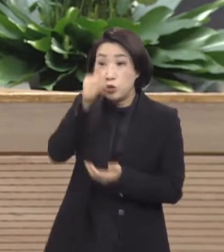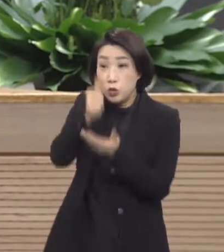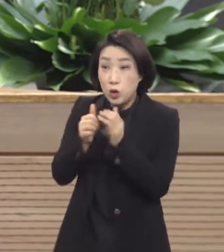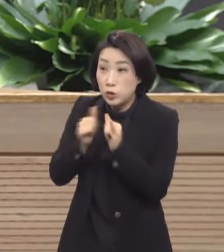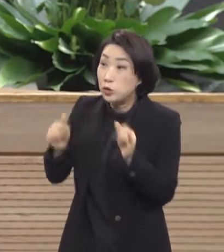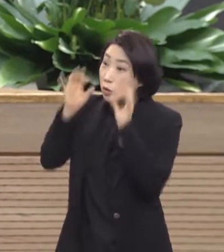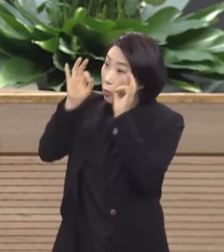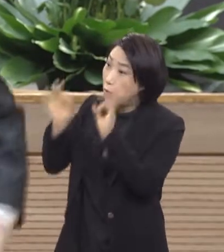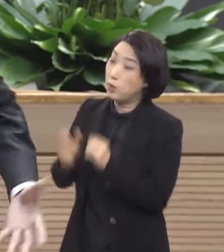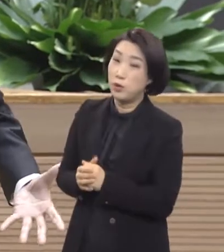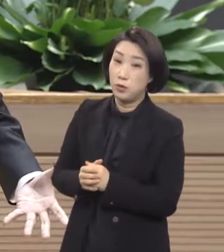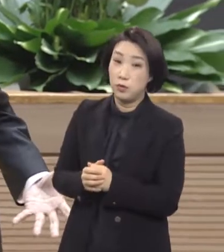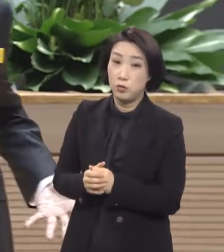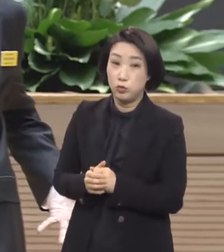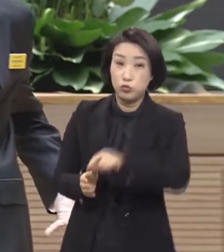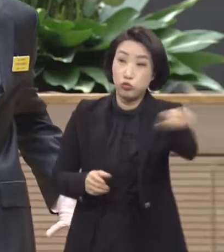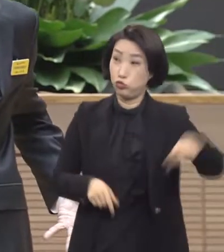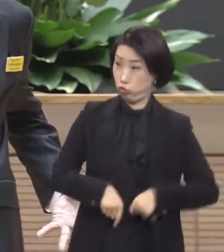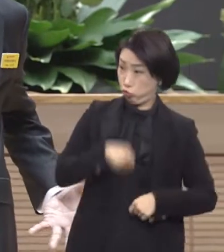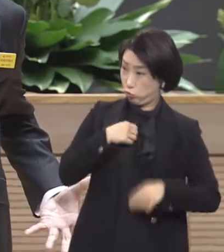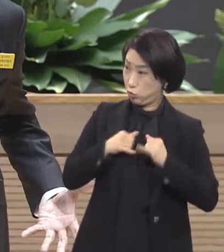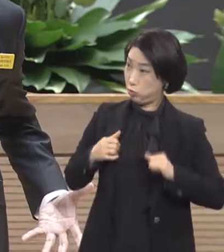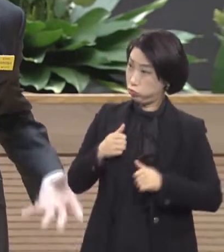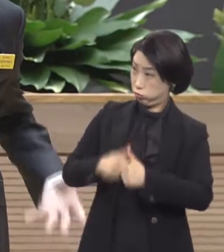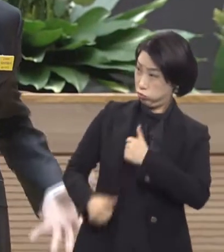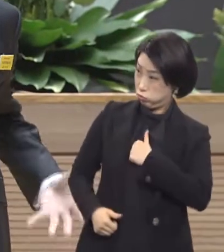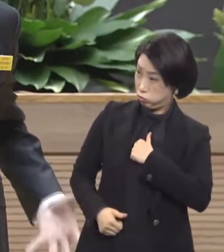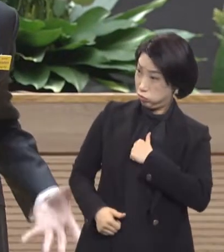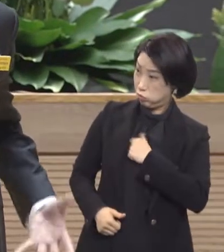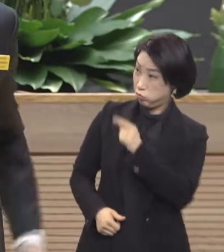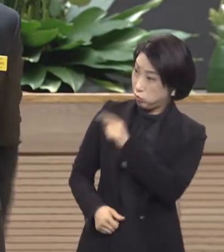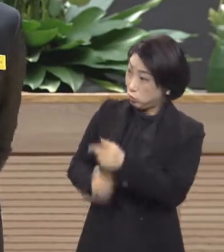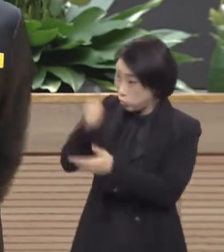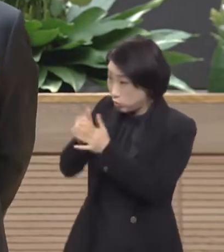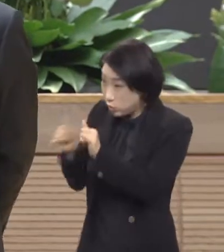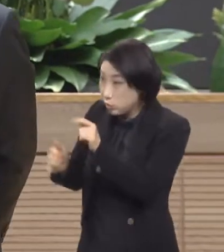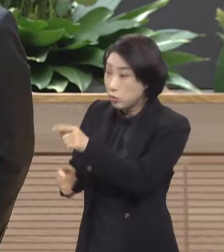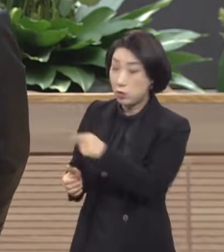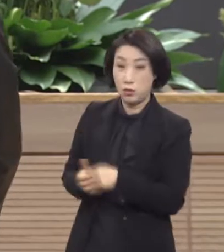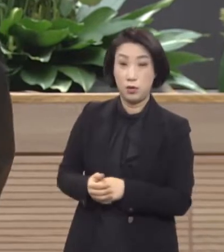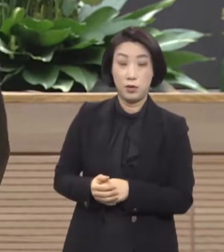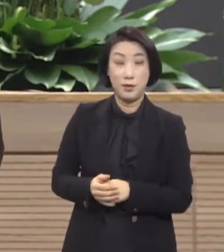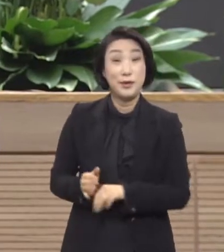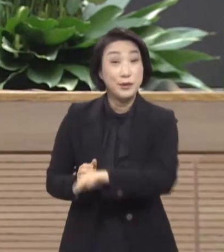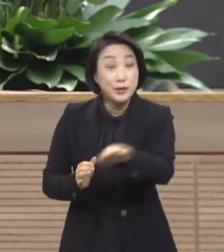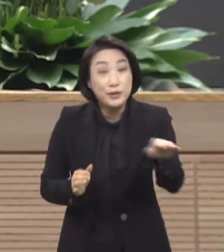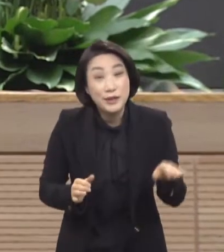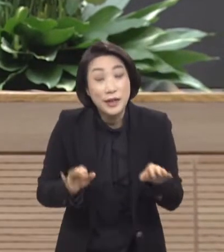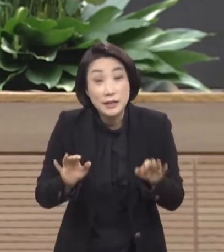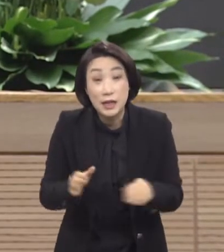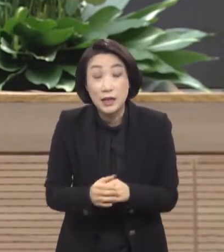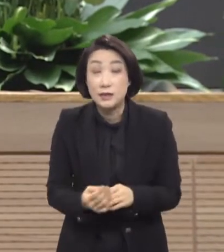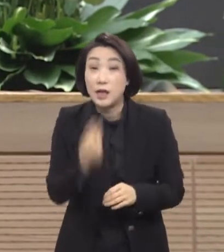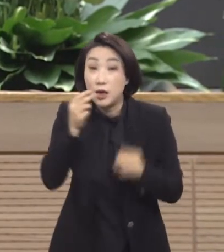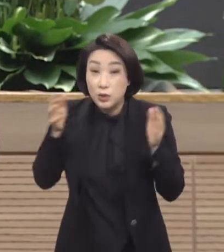죄인으로 보이고 저들은 의인이야. 저들은 의인. 그래서 우리가 이 땅에 살면서